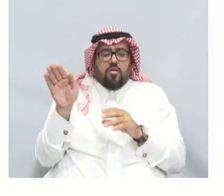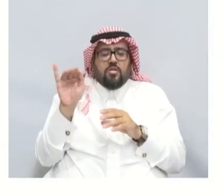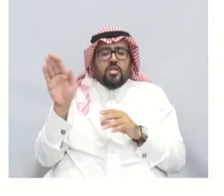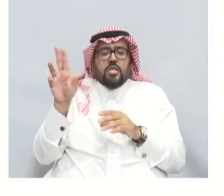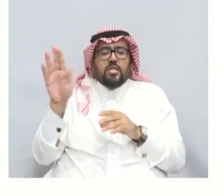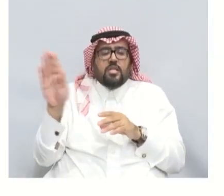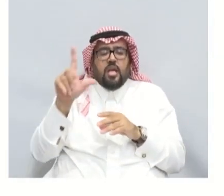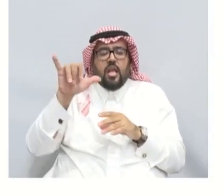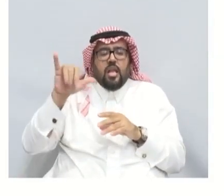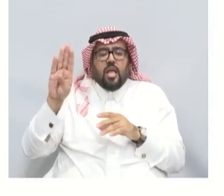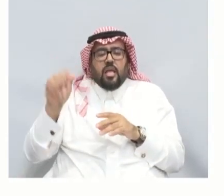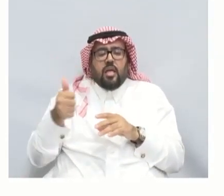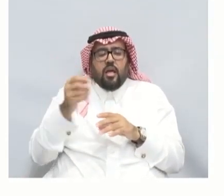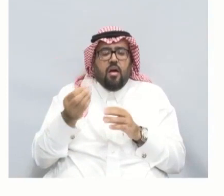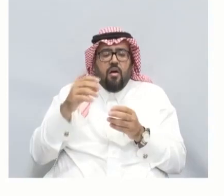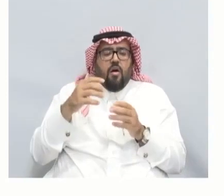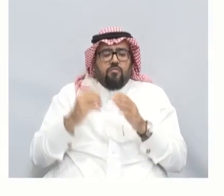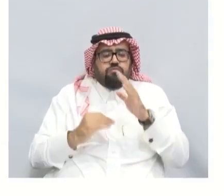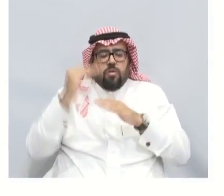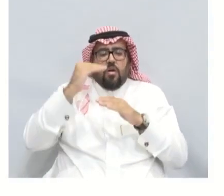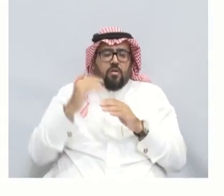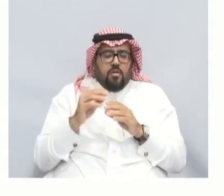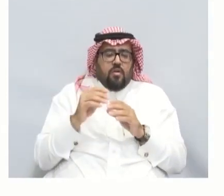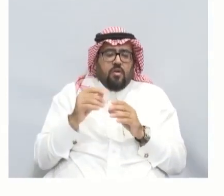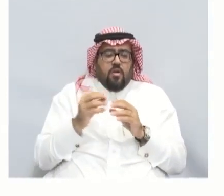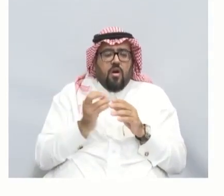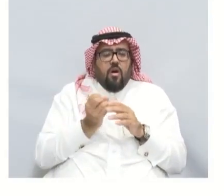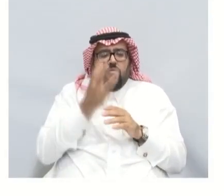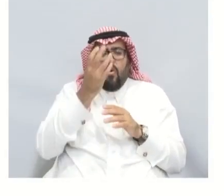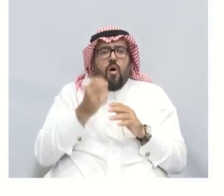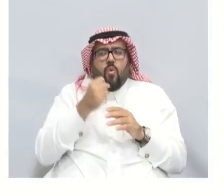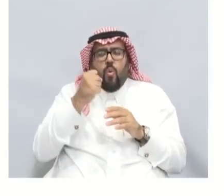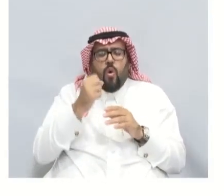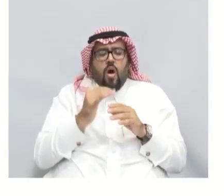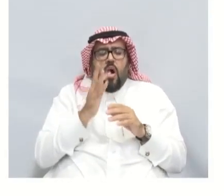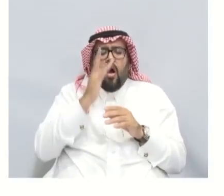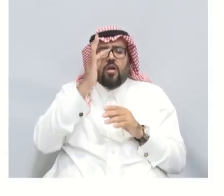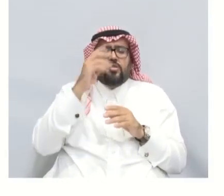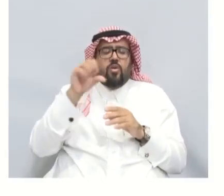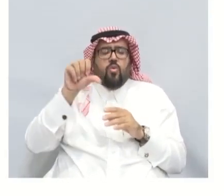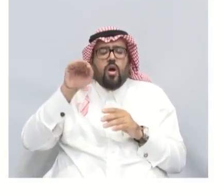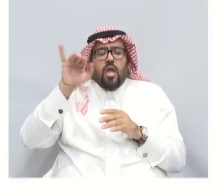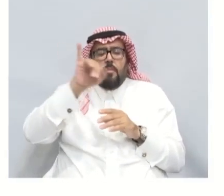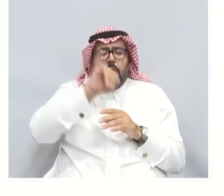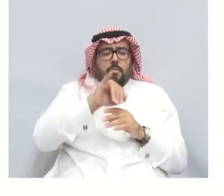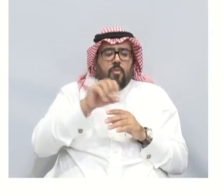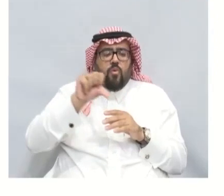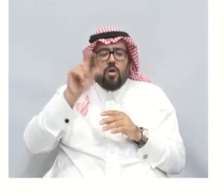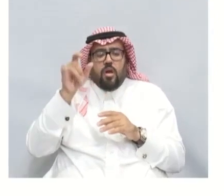مرتفع، محتوى الغازات أيضا مرتفع، نواتج الثوران غاز وحمم وأيضا